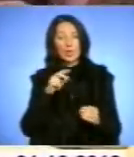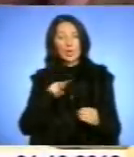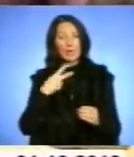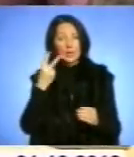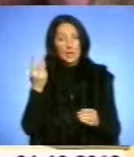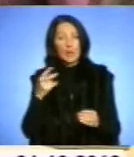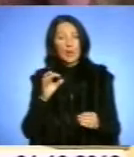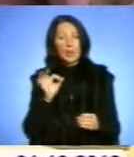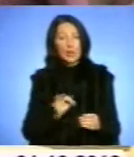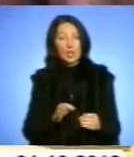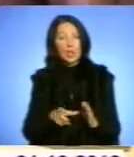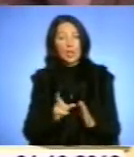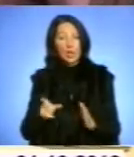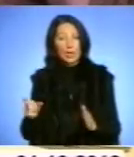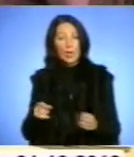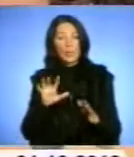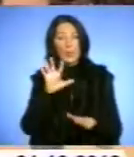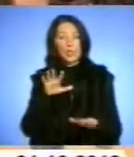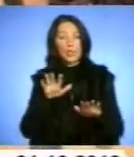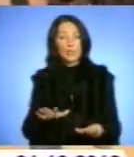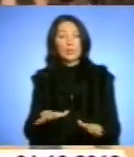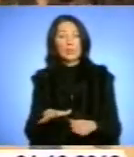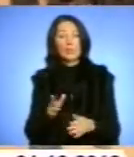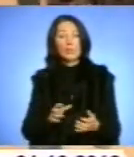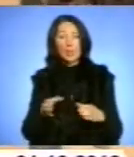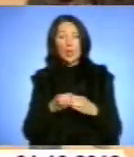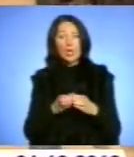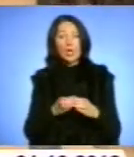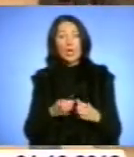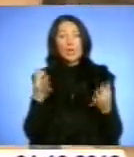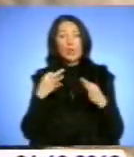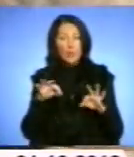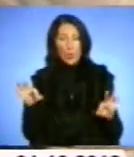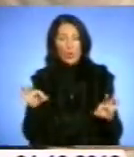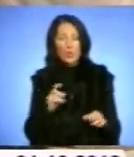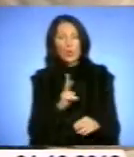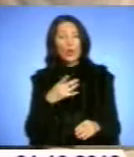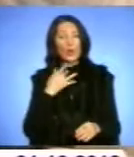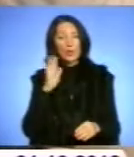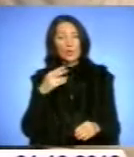виборців. П'яте місце посіла політична партія Всеукраїнське об'єднання «Свобода», за яку проголосували